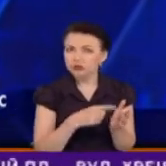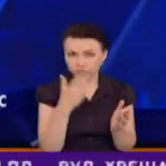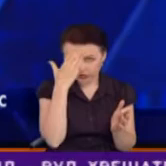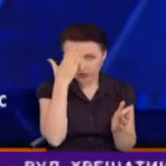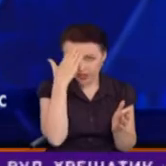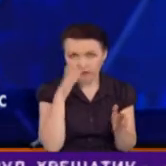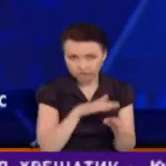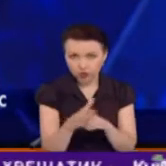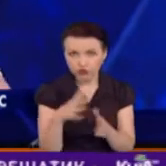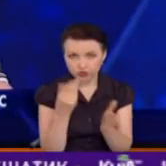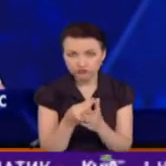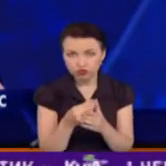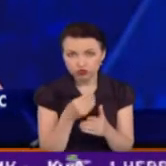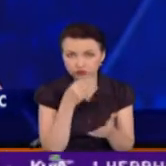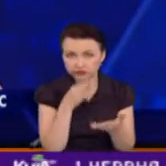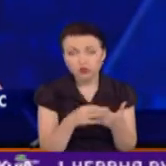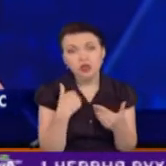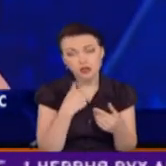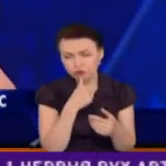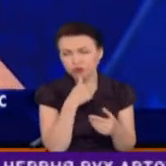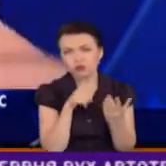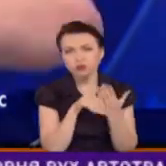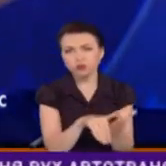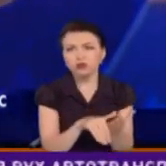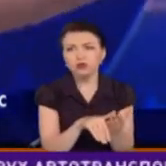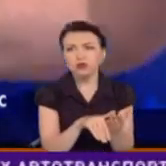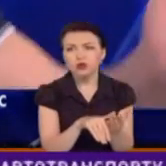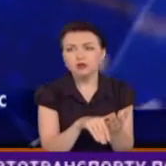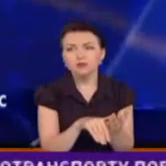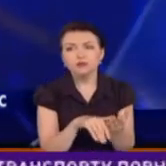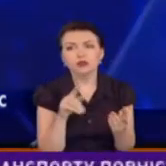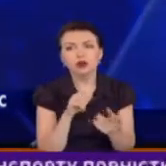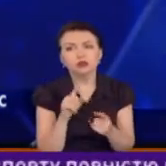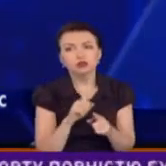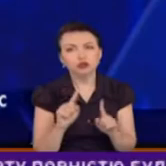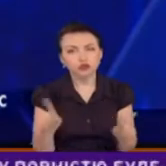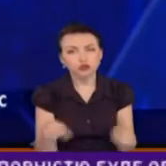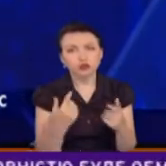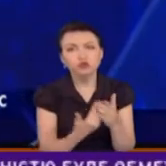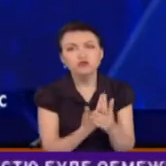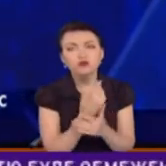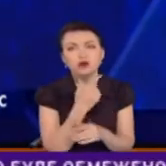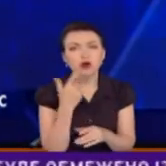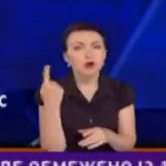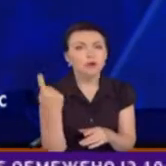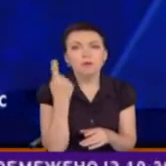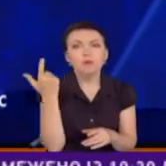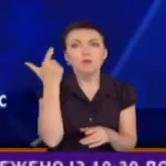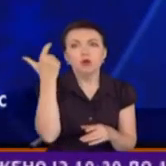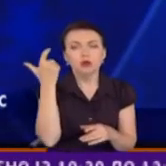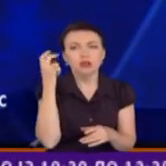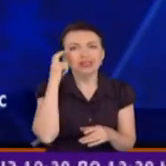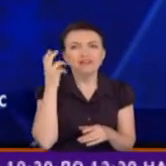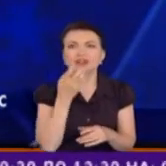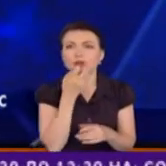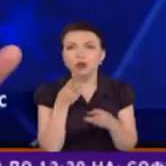функцію виконати, чи ні. Я спробую вам допомогти. Але те, що створена нова монополія в Києві під назвою